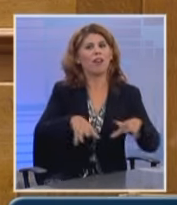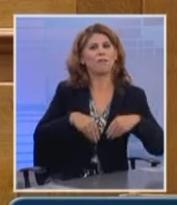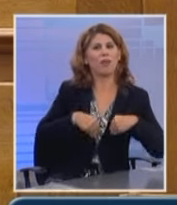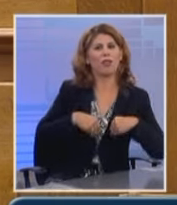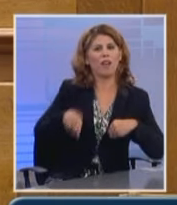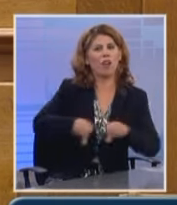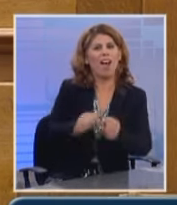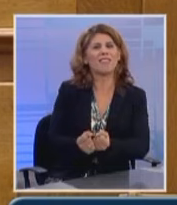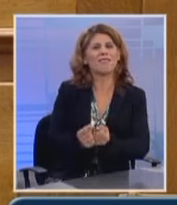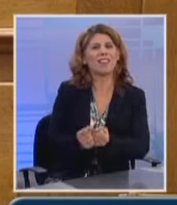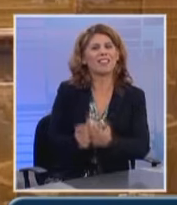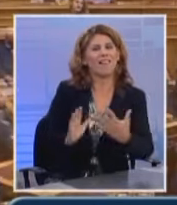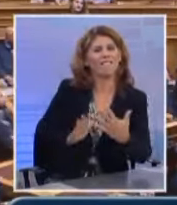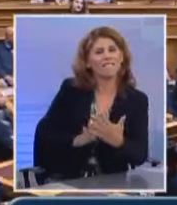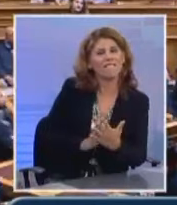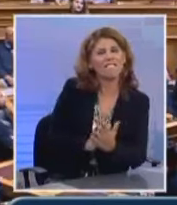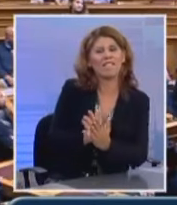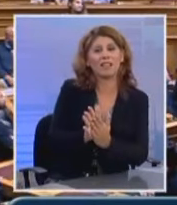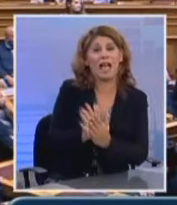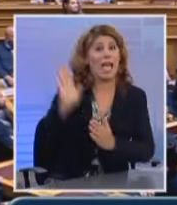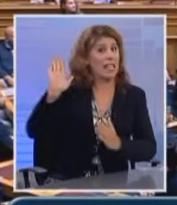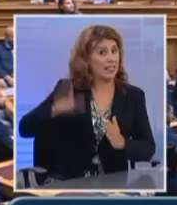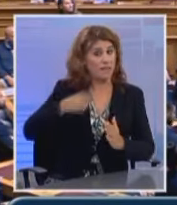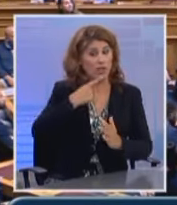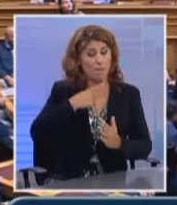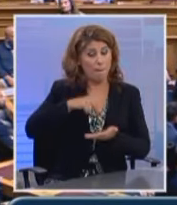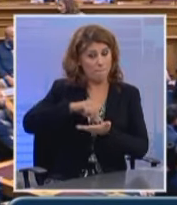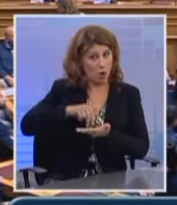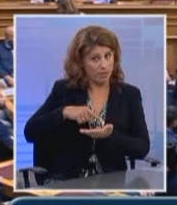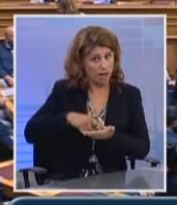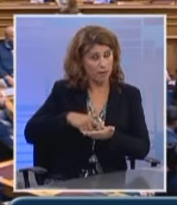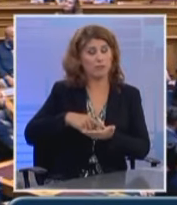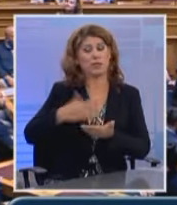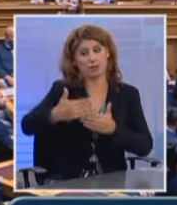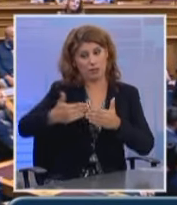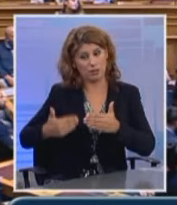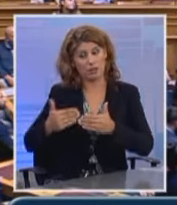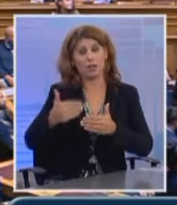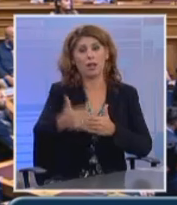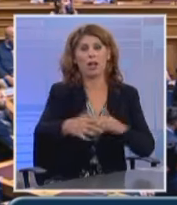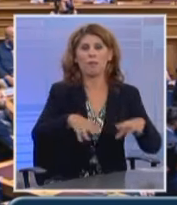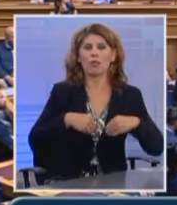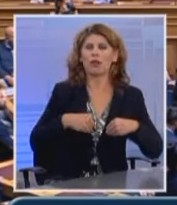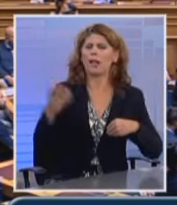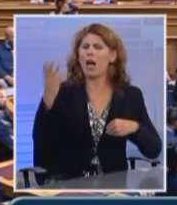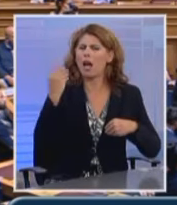Και θα ήθελα να μείνω λίγο παραπάνω σε αυτό το τελευταίο και να θυμίσω, διάβαζα τις προάλλες, τις δηλώσεις ενός από